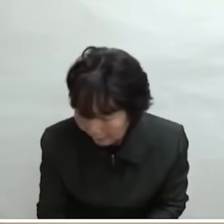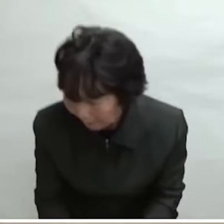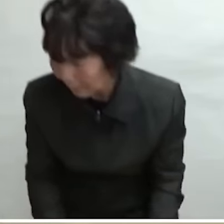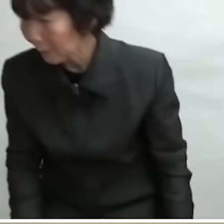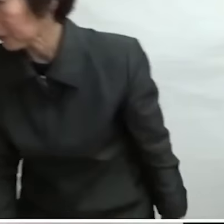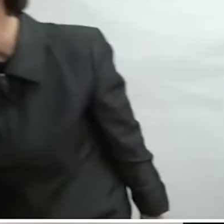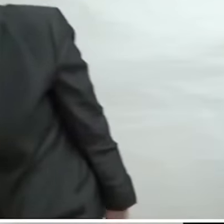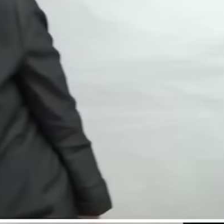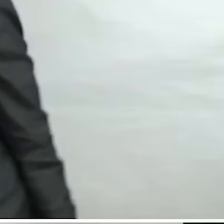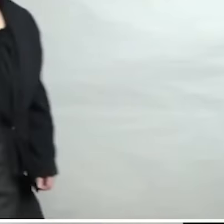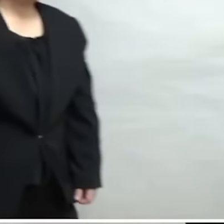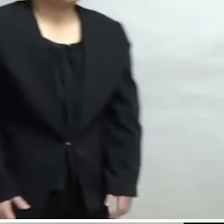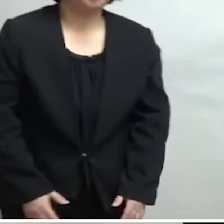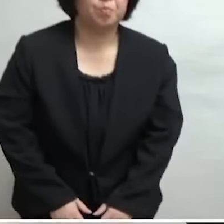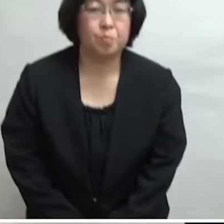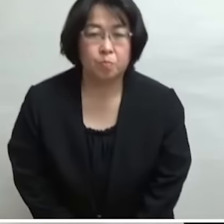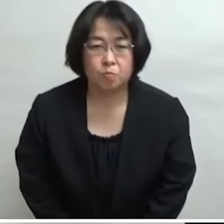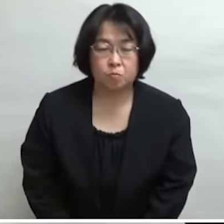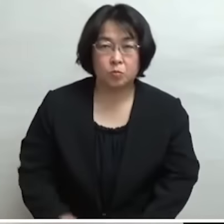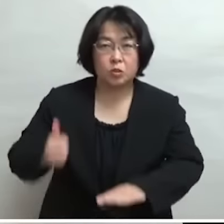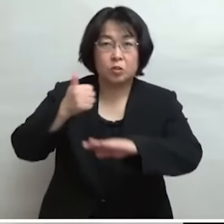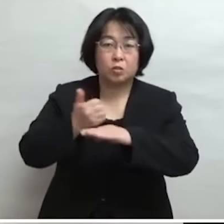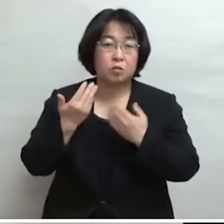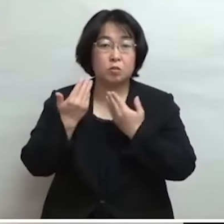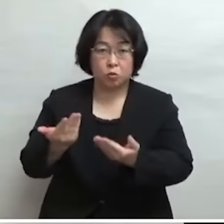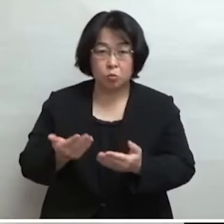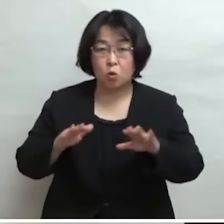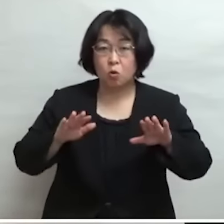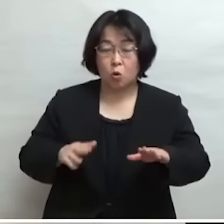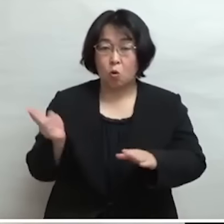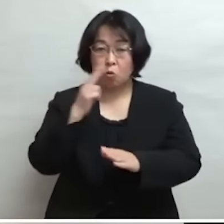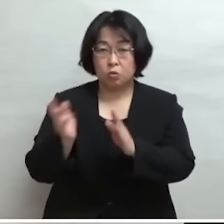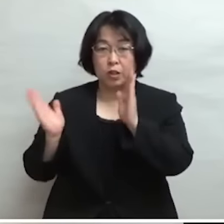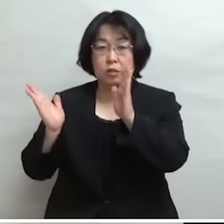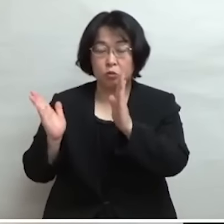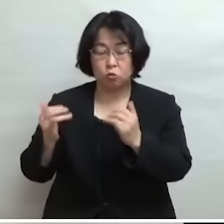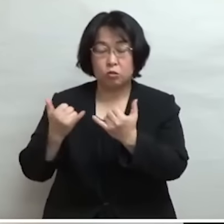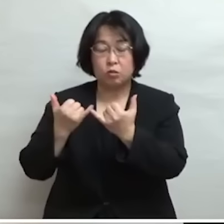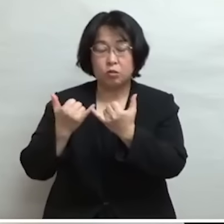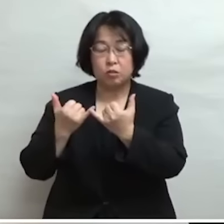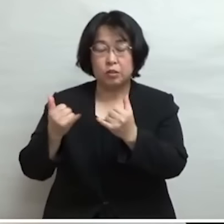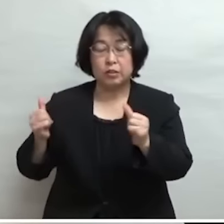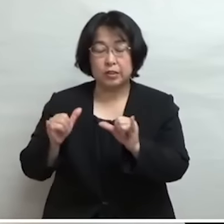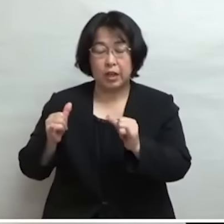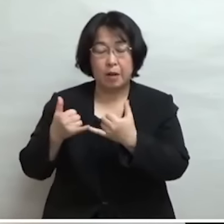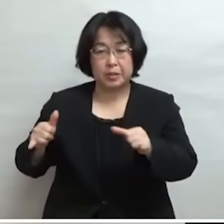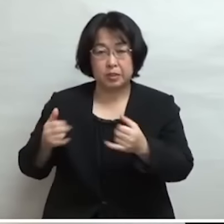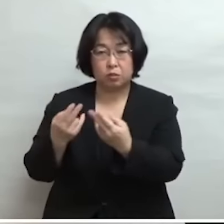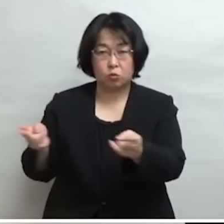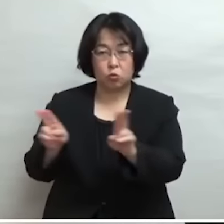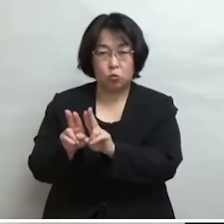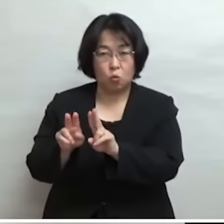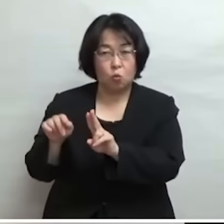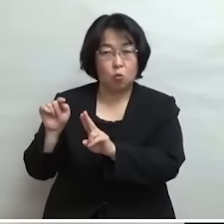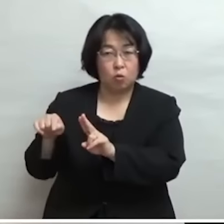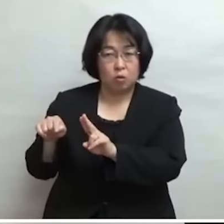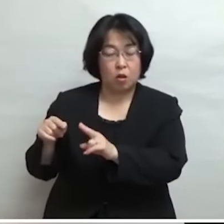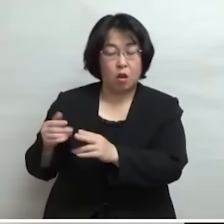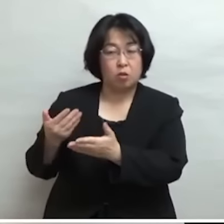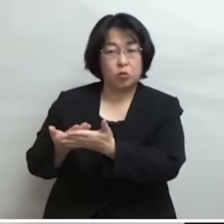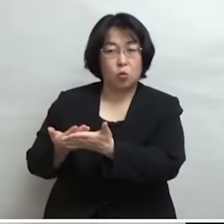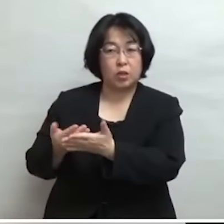と知事にお伺いしたいんですけど、今日午前中に社民党の東京の党の方が要請書を